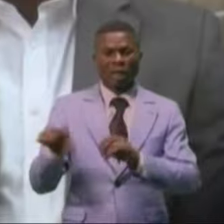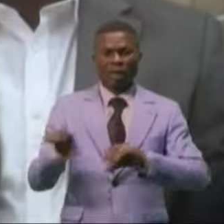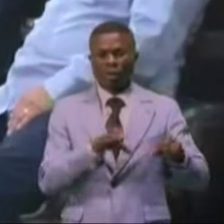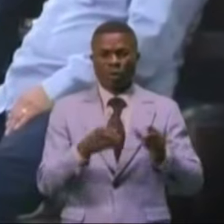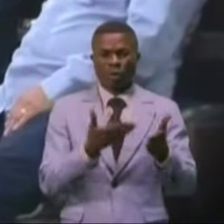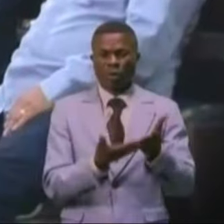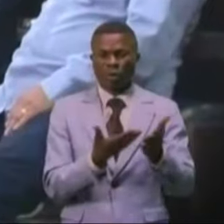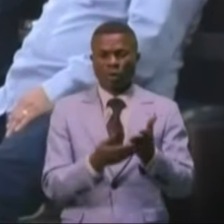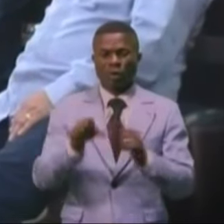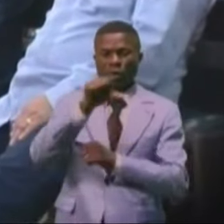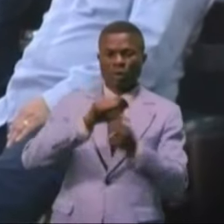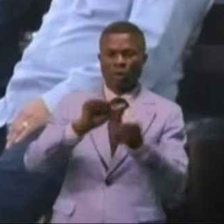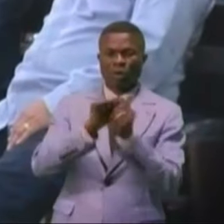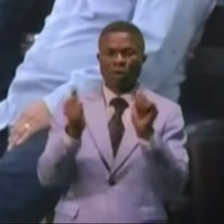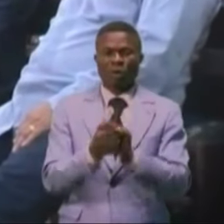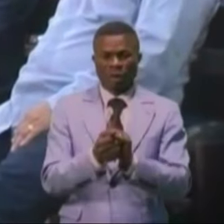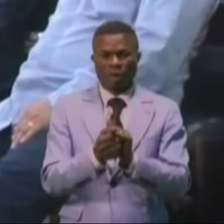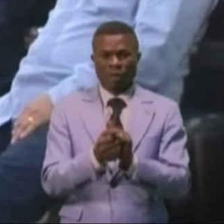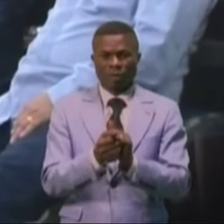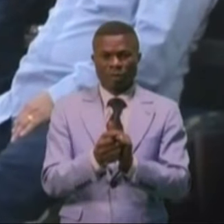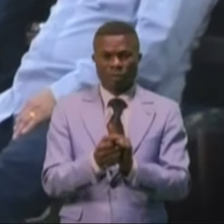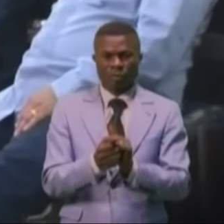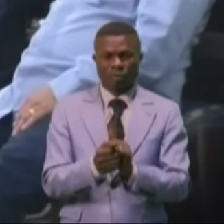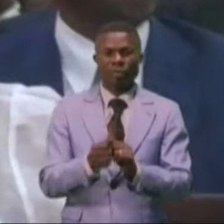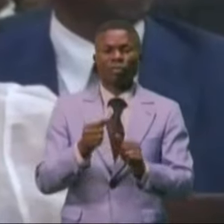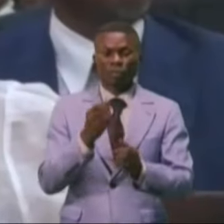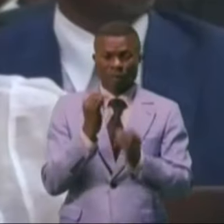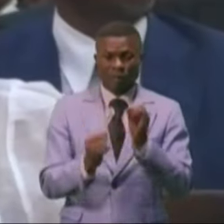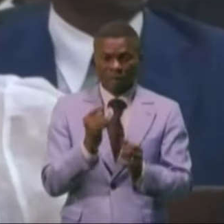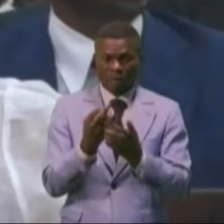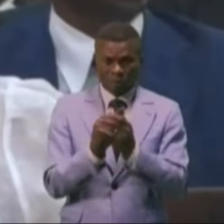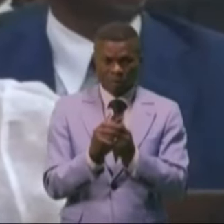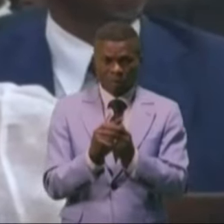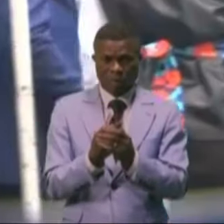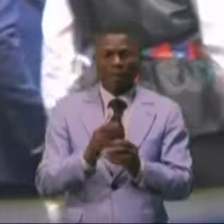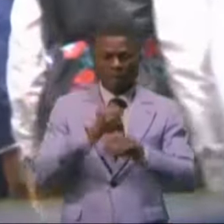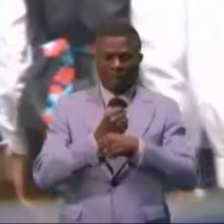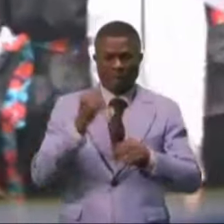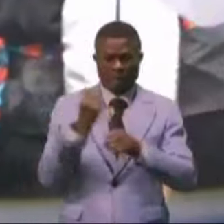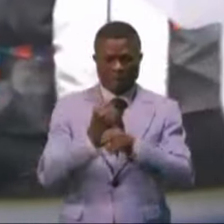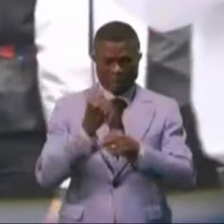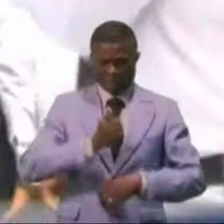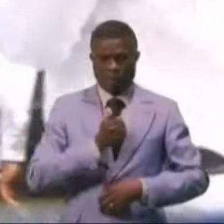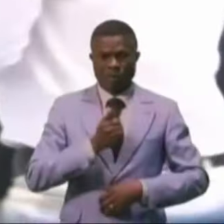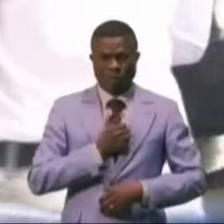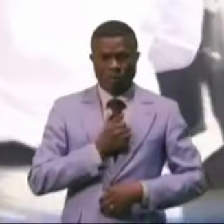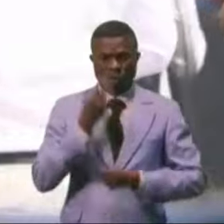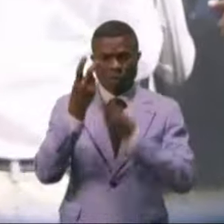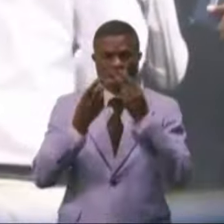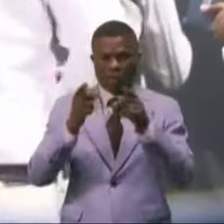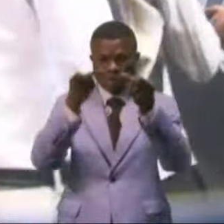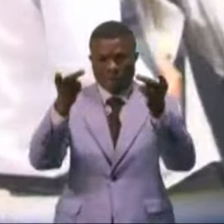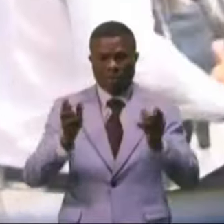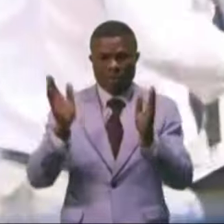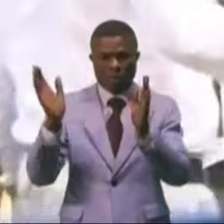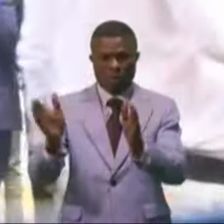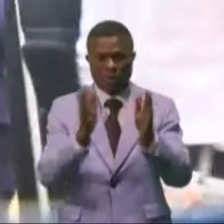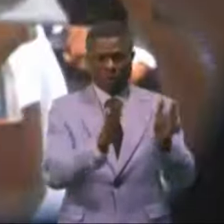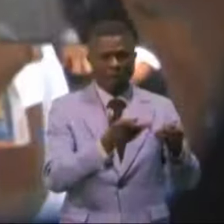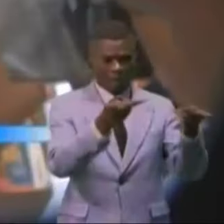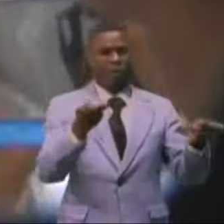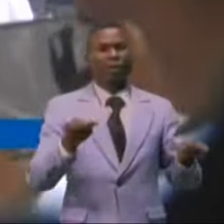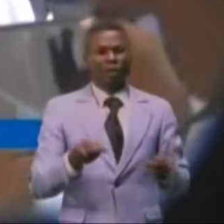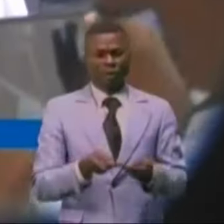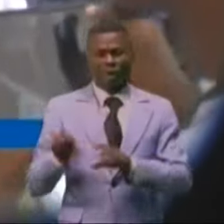tourne autour de la thématique « C'est décidé, j'y crée mon entreprise ». Deux visites de stands et expositions dans l'enceinte,